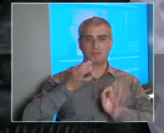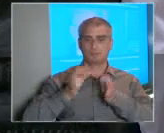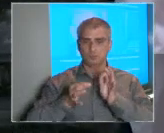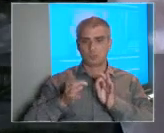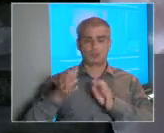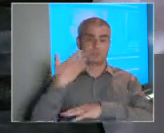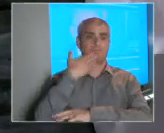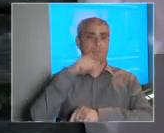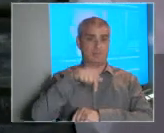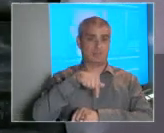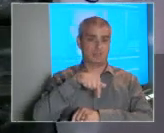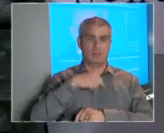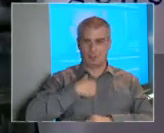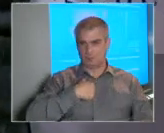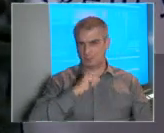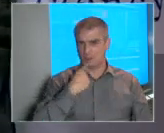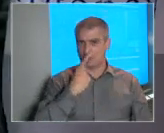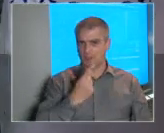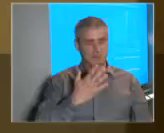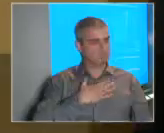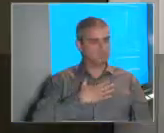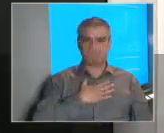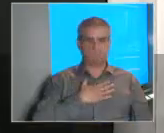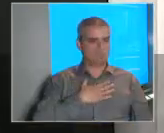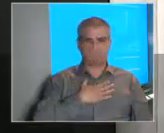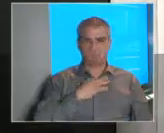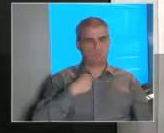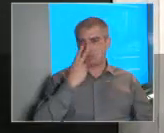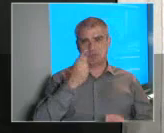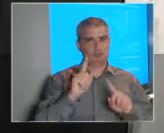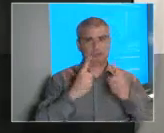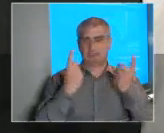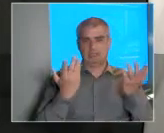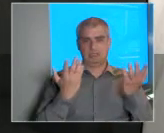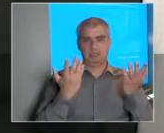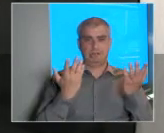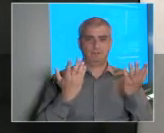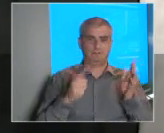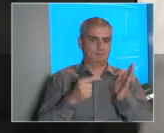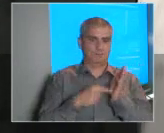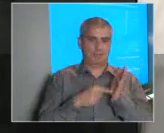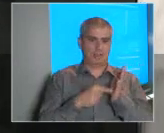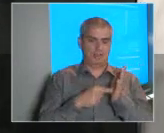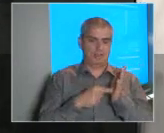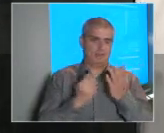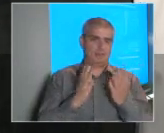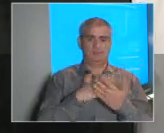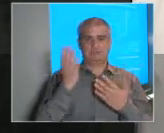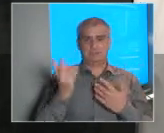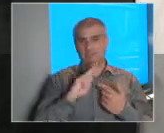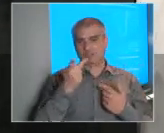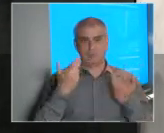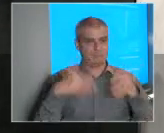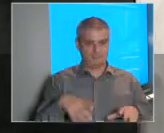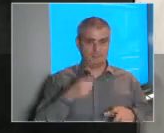המשפטיות במדינת ישראל. אני יכול להגיד שאני לא רואה את זה אם זה קורה בצד אחד של המפה, כי הצד של השני